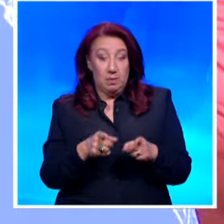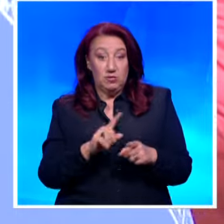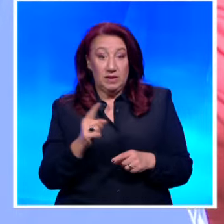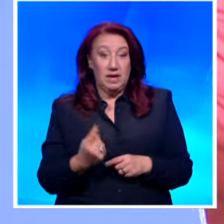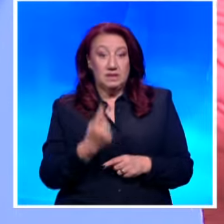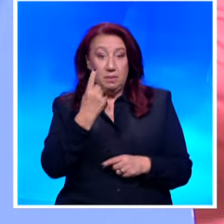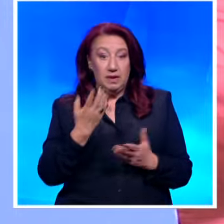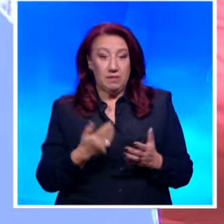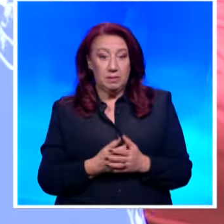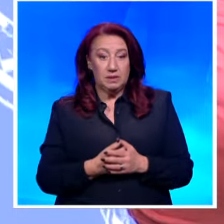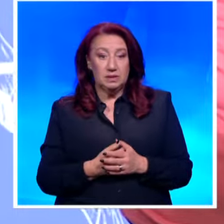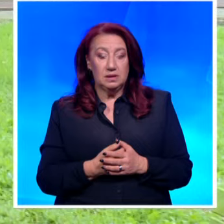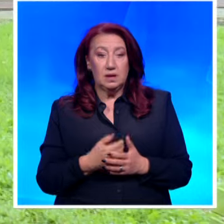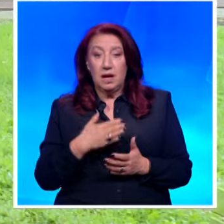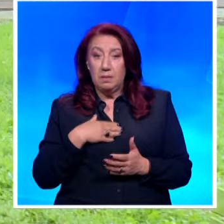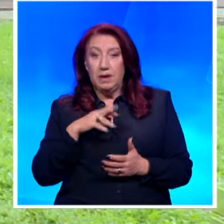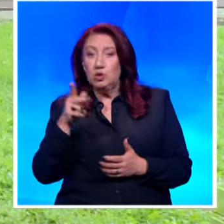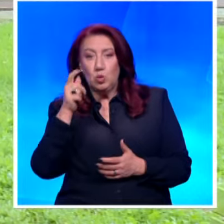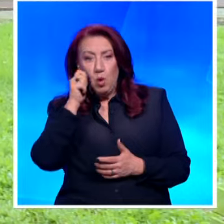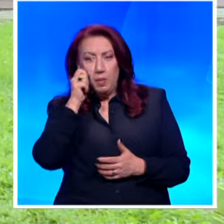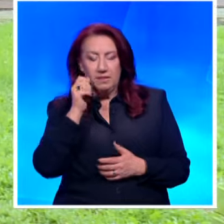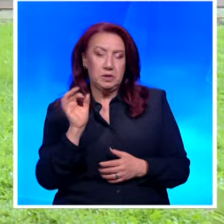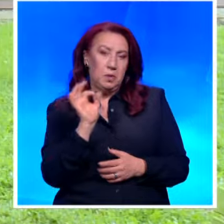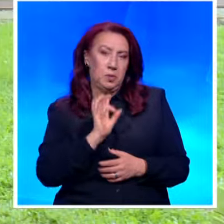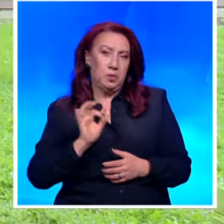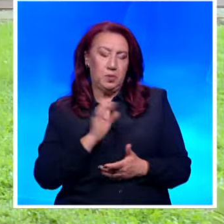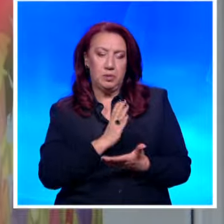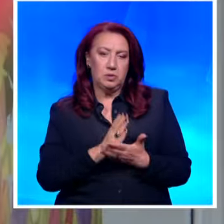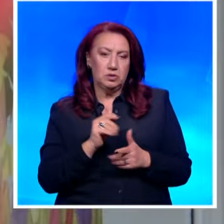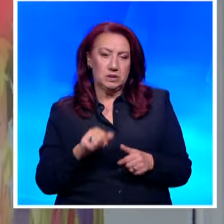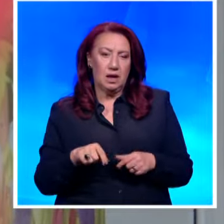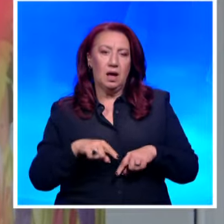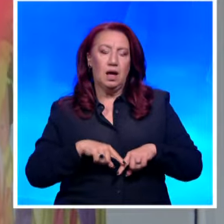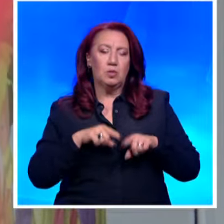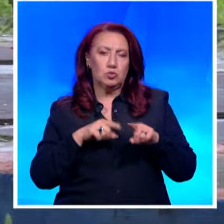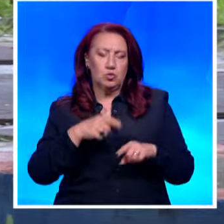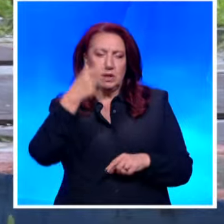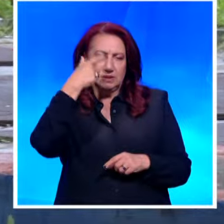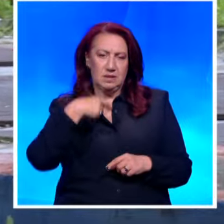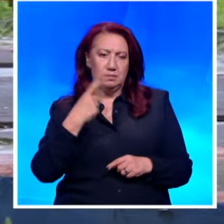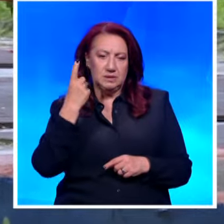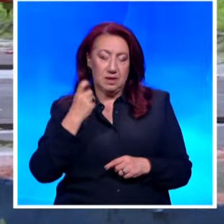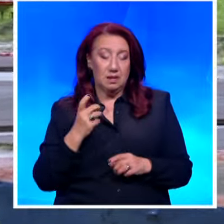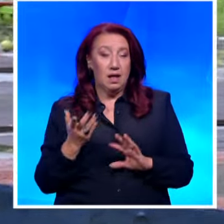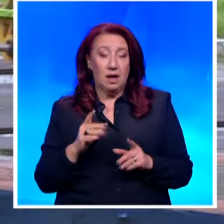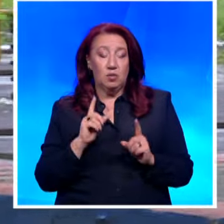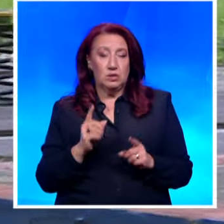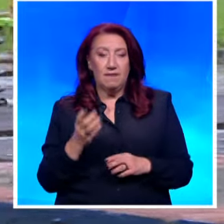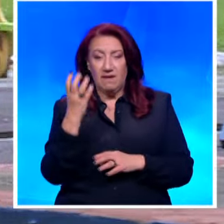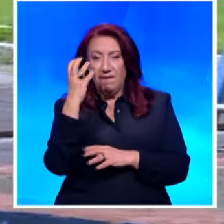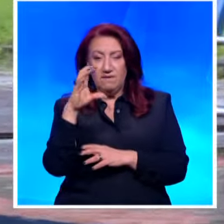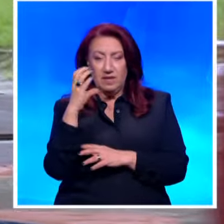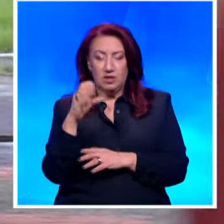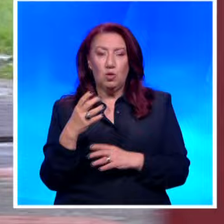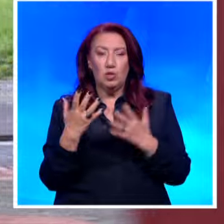оплаквания. Не, никакви оплаквания. Прокуратурата се самосезира. Ако се наложат видеотехнически експертизи,